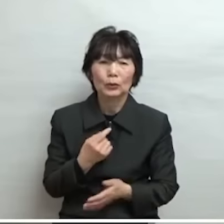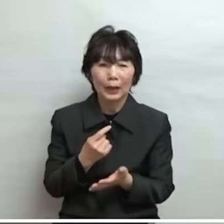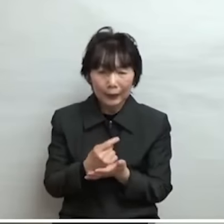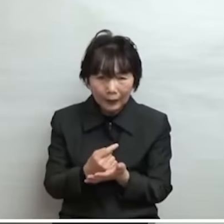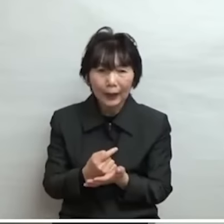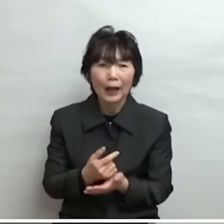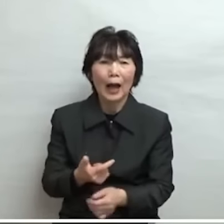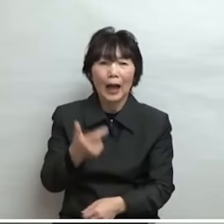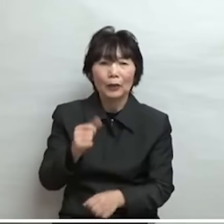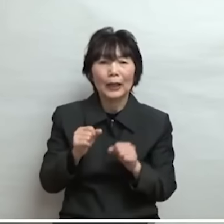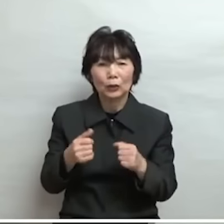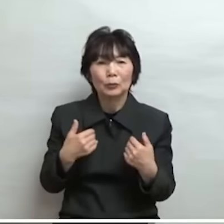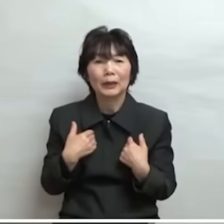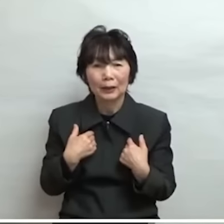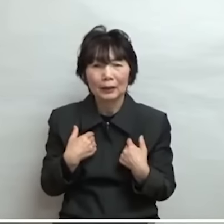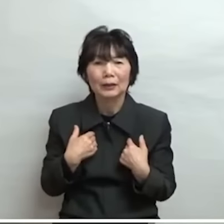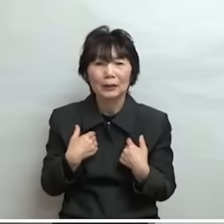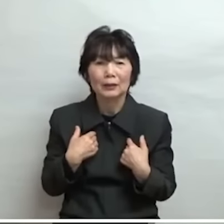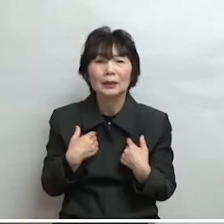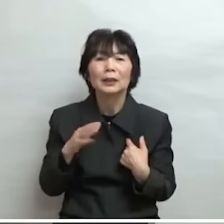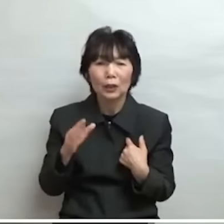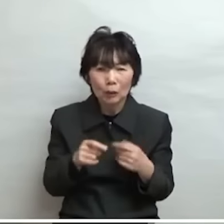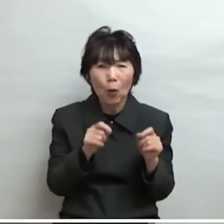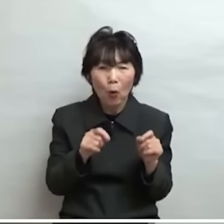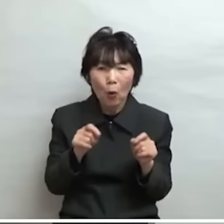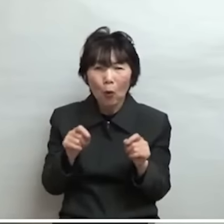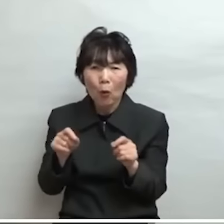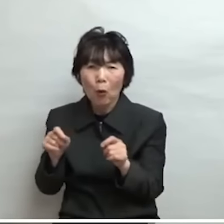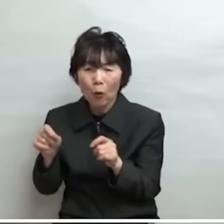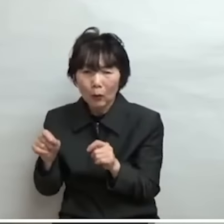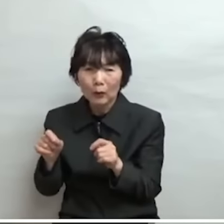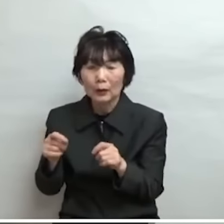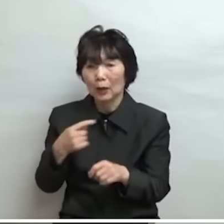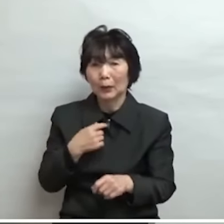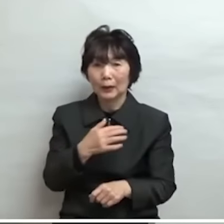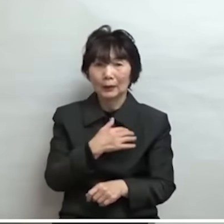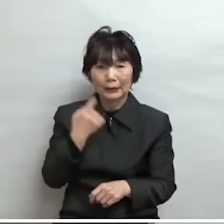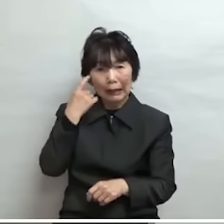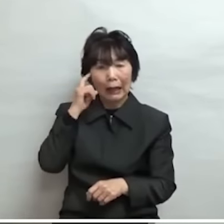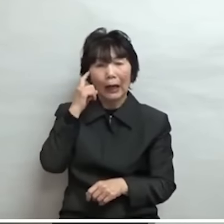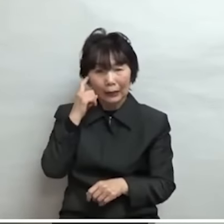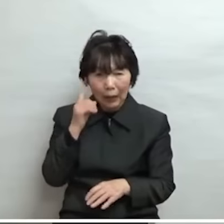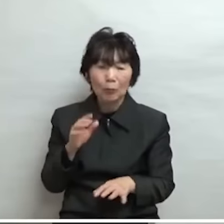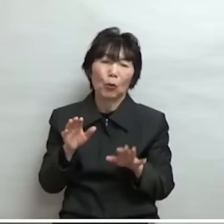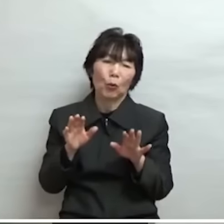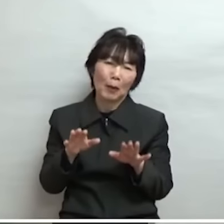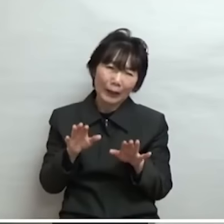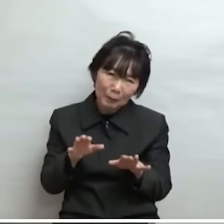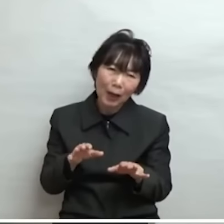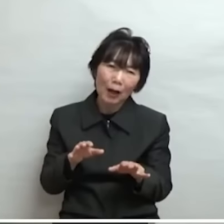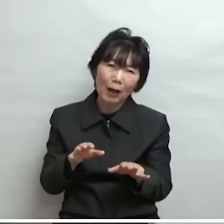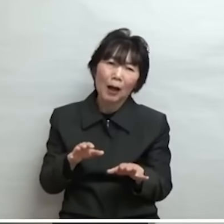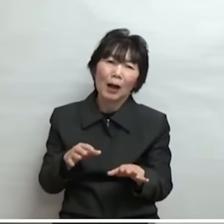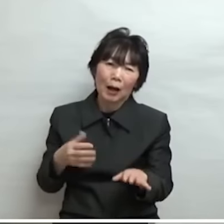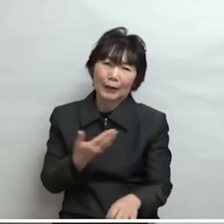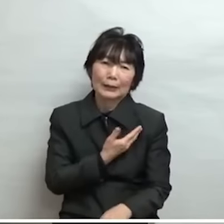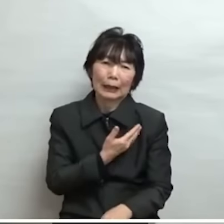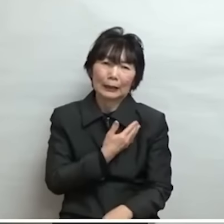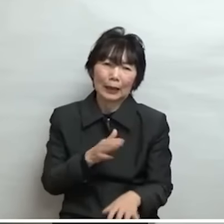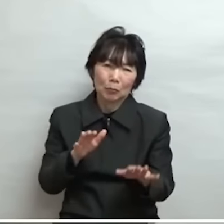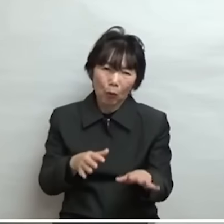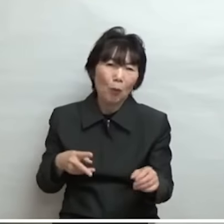できるだけ早くやるべきだっていうところを伸ばしてきてるので、我々が考えたタイムリミットのところまで来たので、これはここでしっかりやら